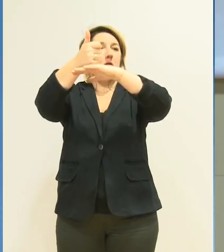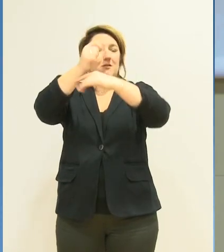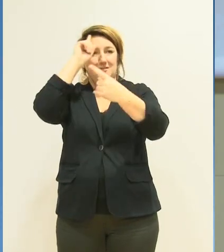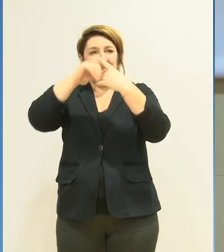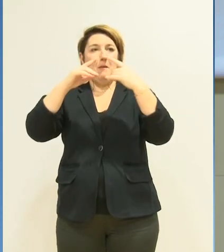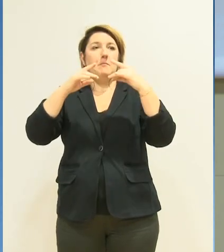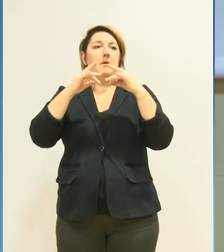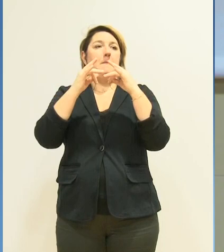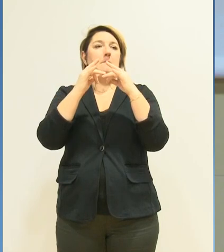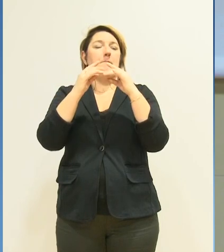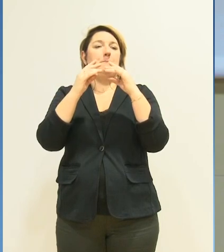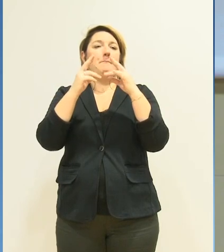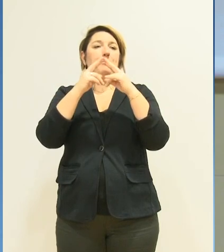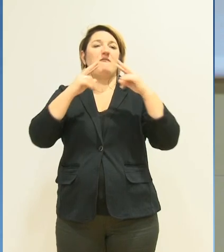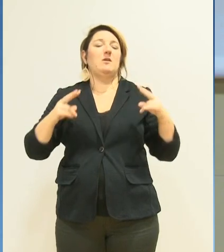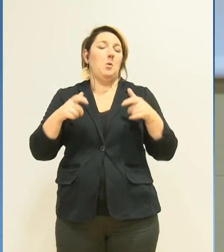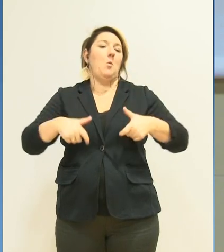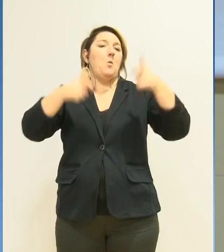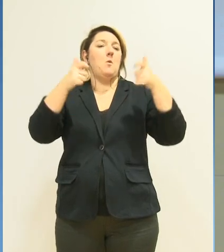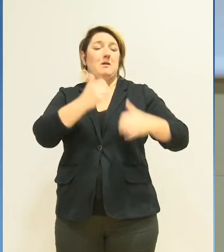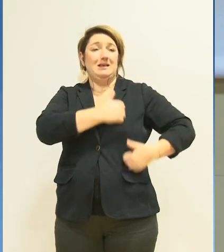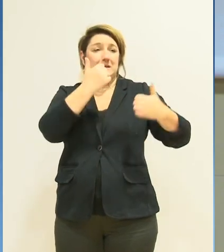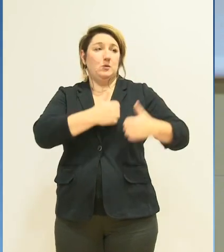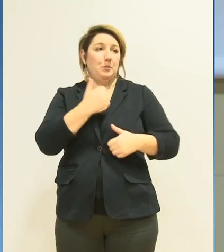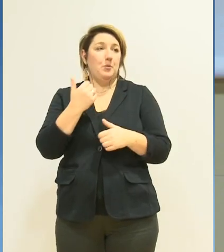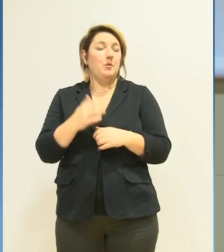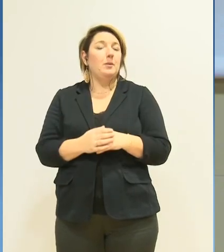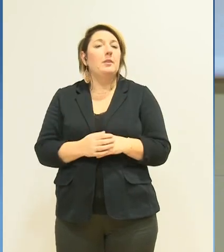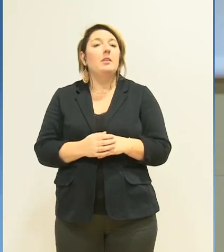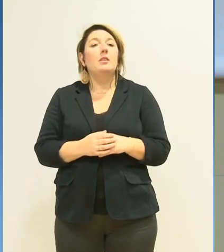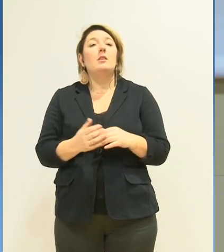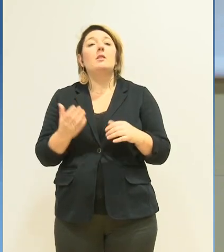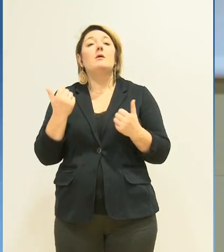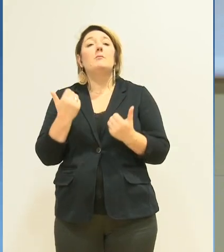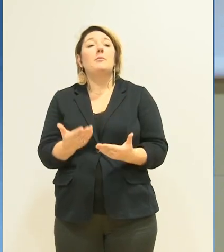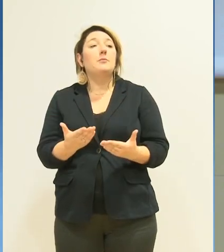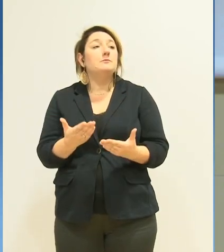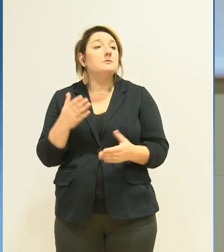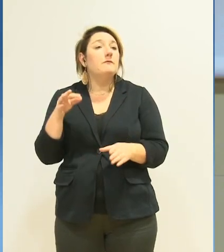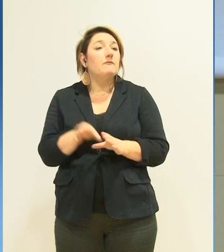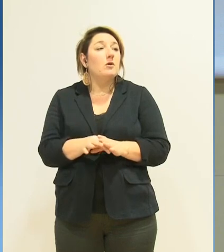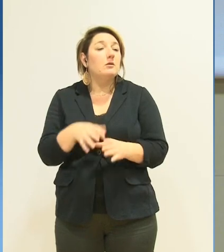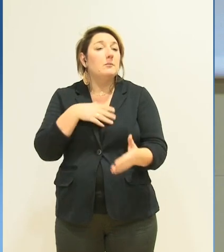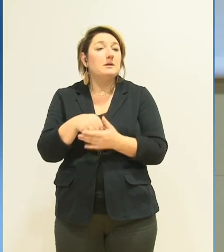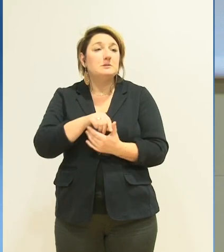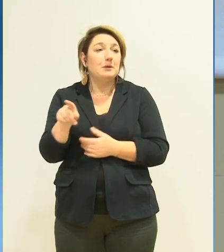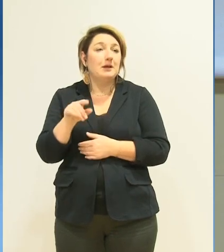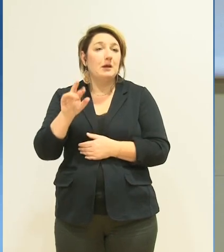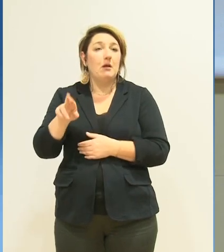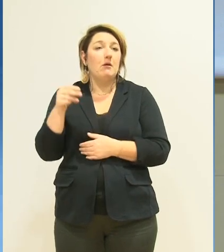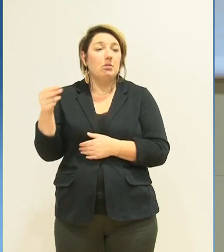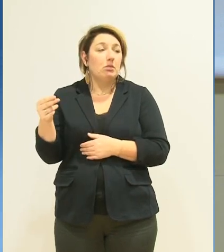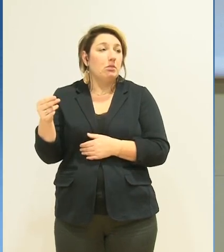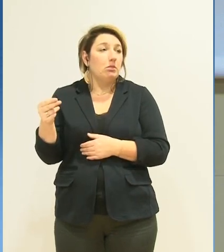de la caserne de bonne je mets cette délibération voix qui ne prend pas part au vote et rennes